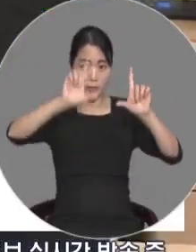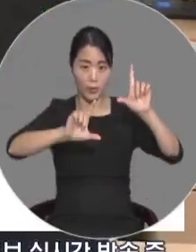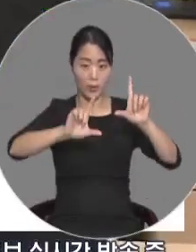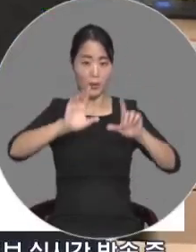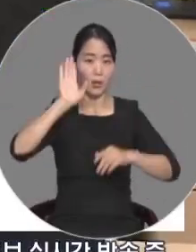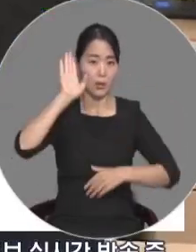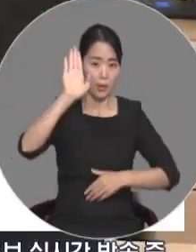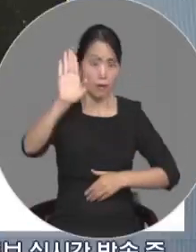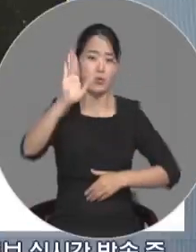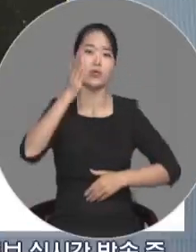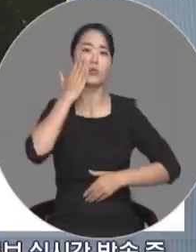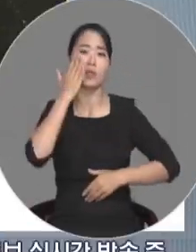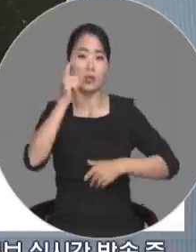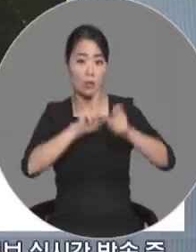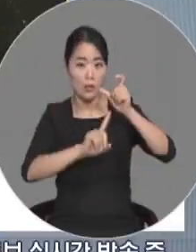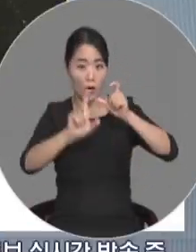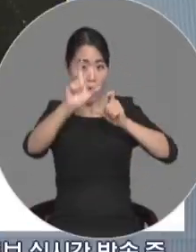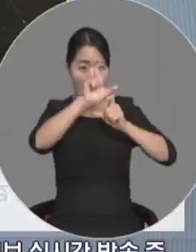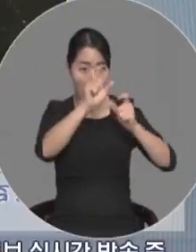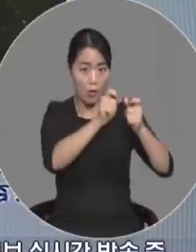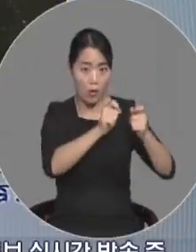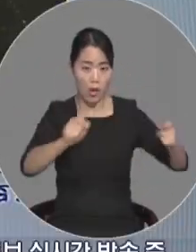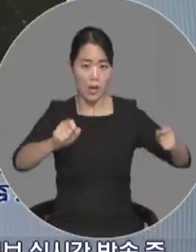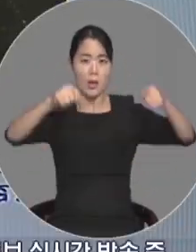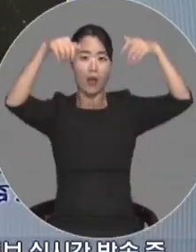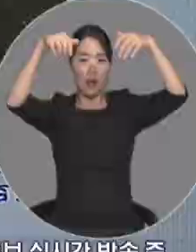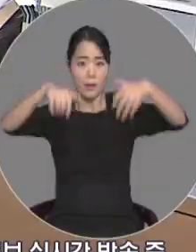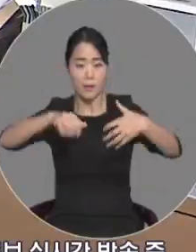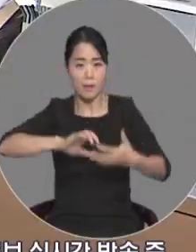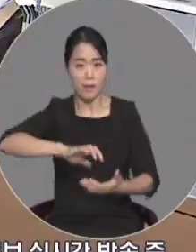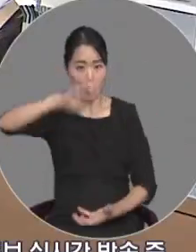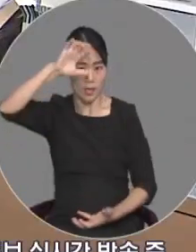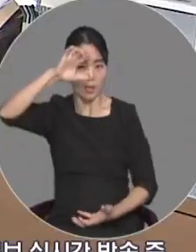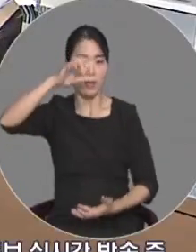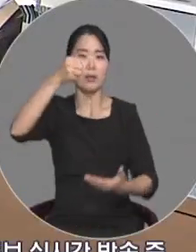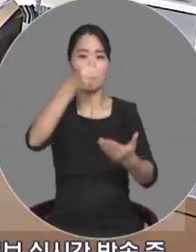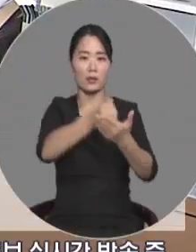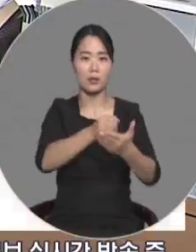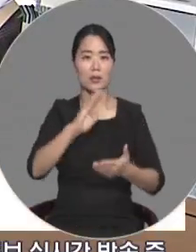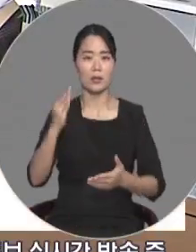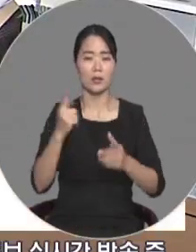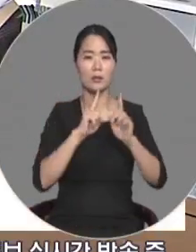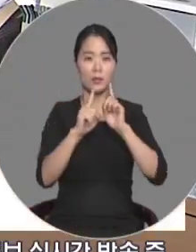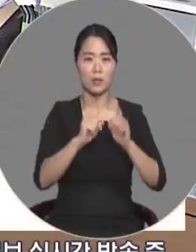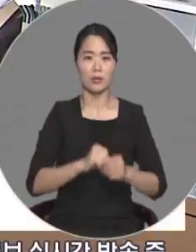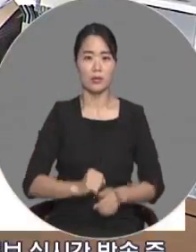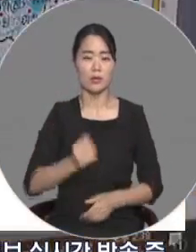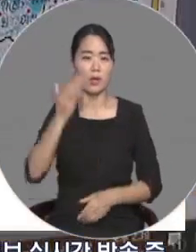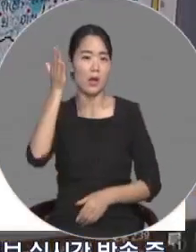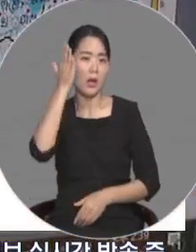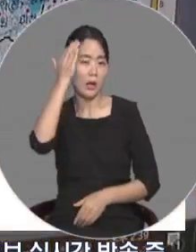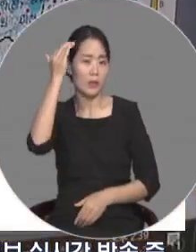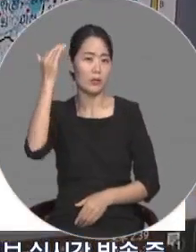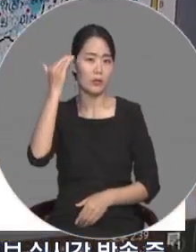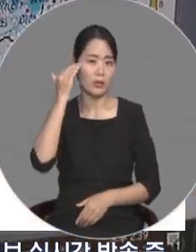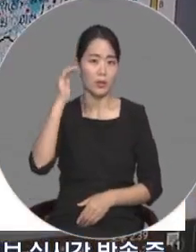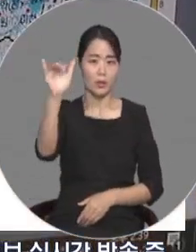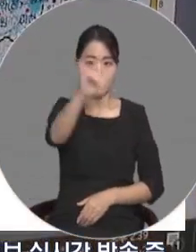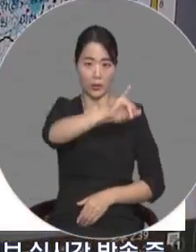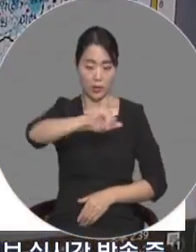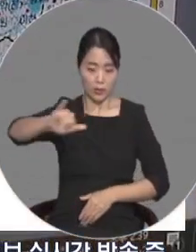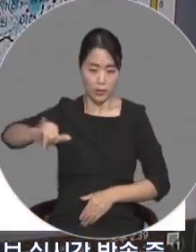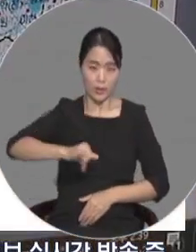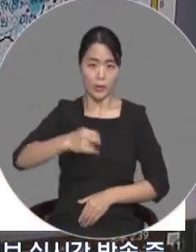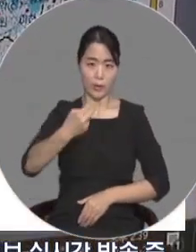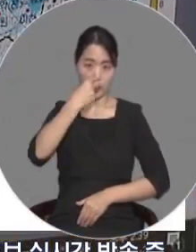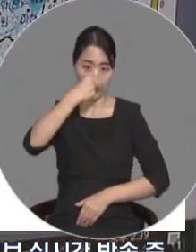얼마나 오래, 얼마나 많이 내릴지 결정될 거라는 설명입니다. 우리나라 주변의 대륙고기압과 북태평양 고기압 가장자리 사이에